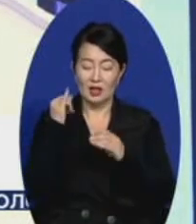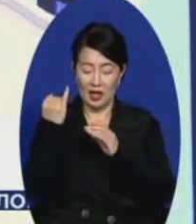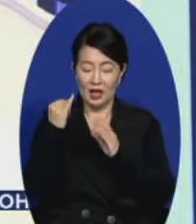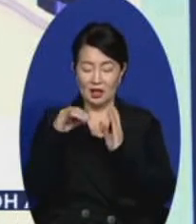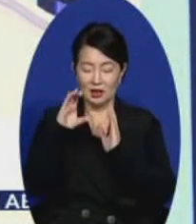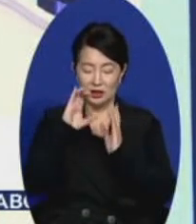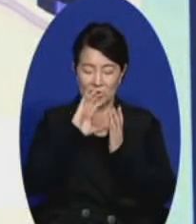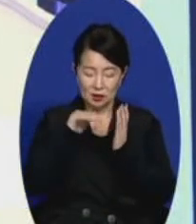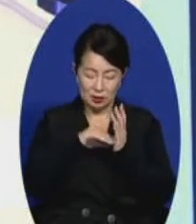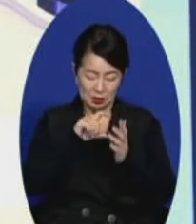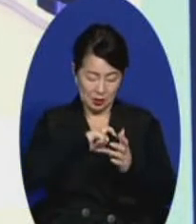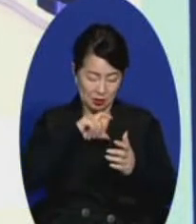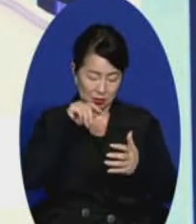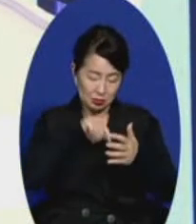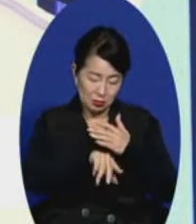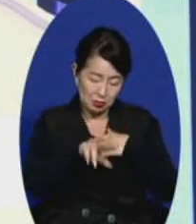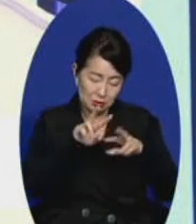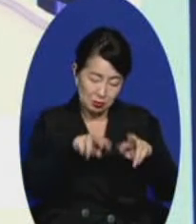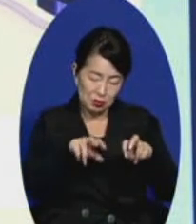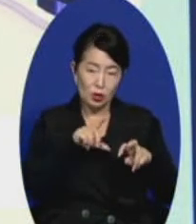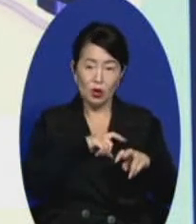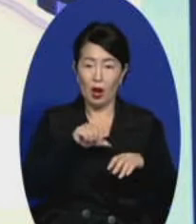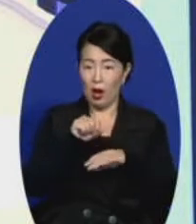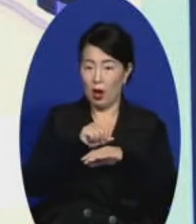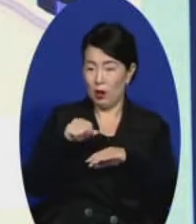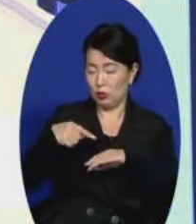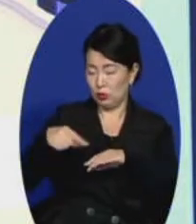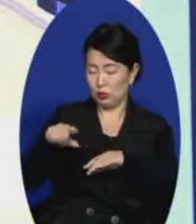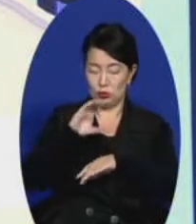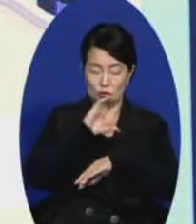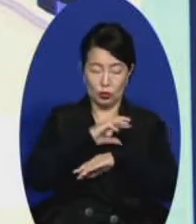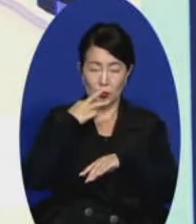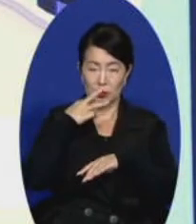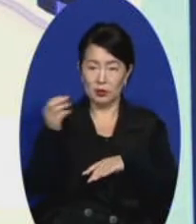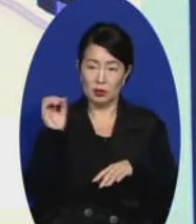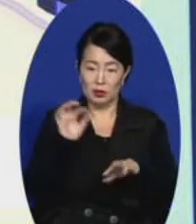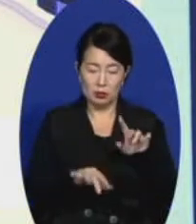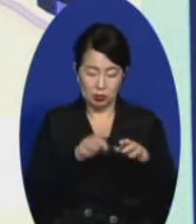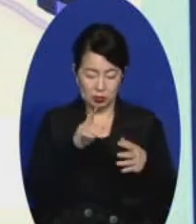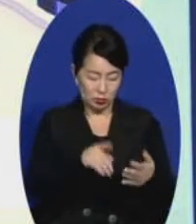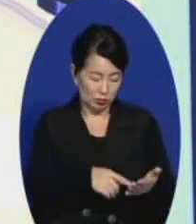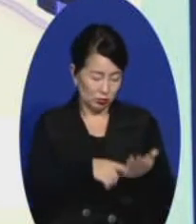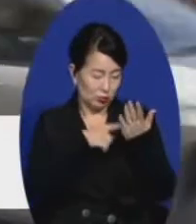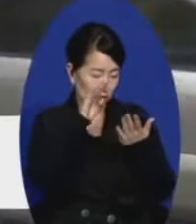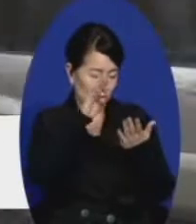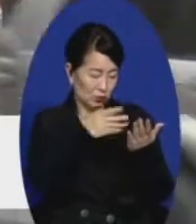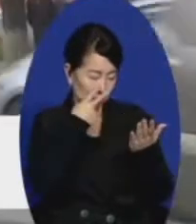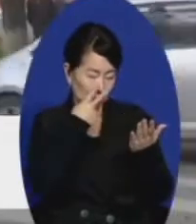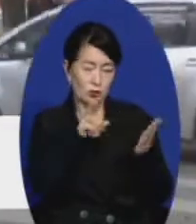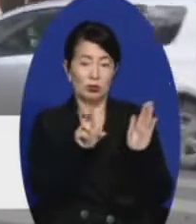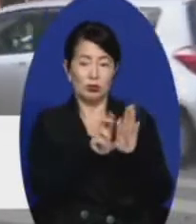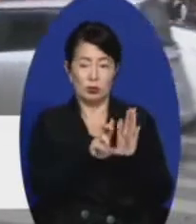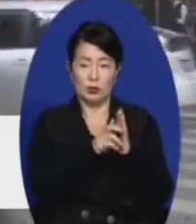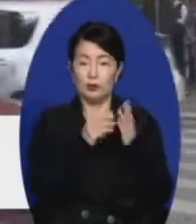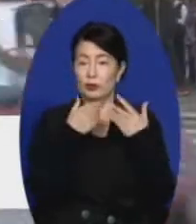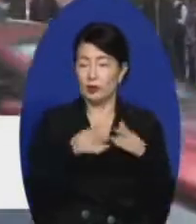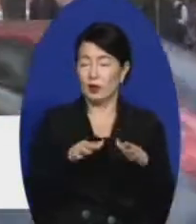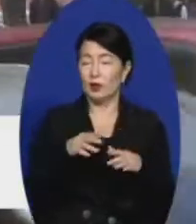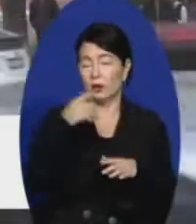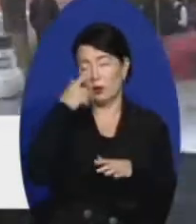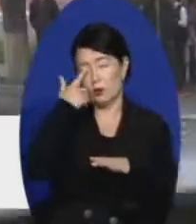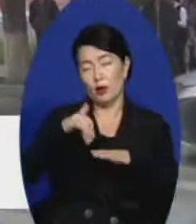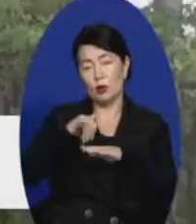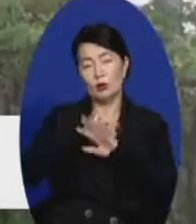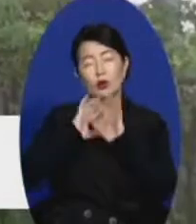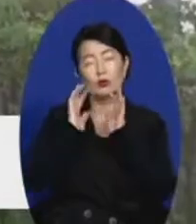газрууд өөрсдийнхөө эрхээр ороод энэ холбогдлолтой байгаа өөрсдийнхөө аймаг сургууль хамралтай мэдээллүүдийг хүчнээр харах юм боломж нь бас нээлттэй байна. Үнэлгээгээр нийт